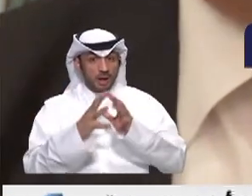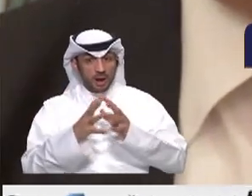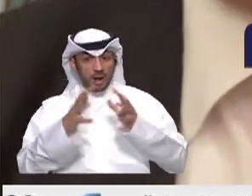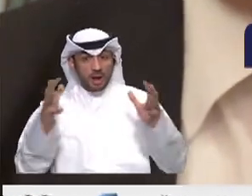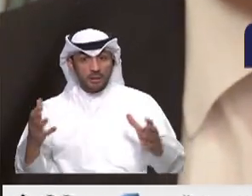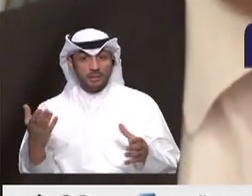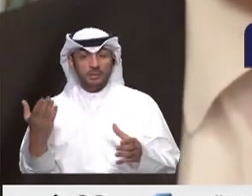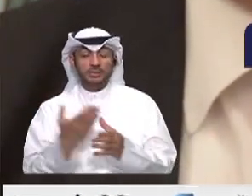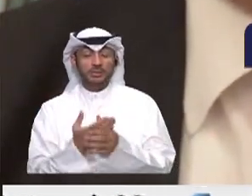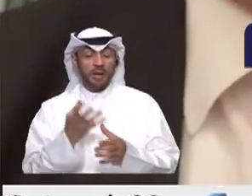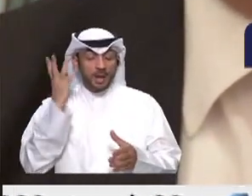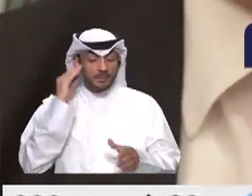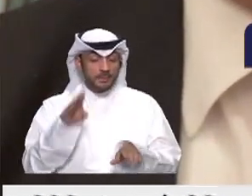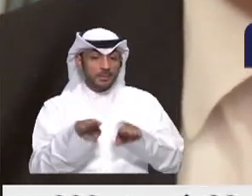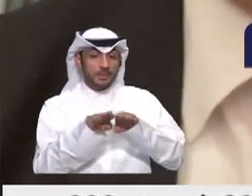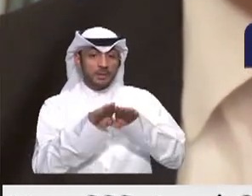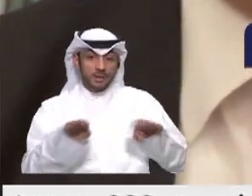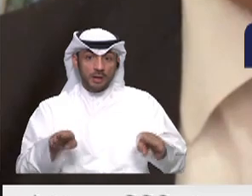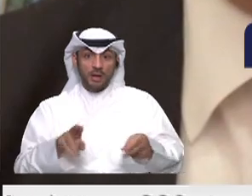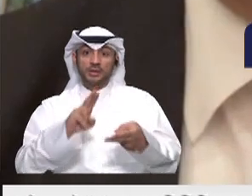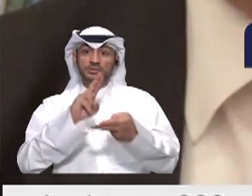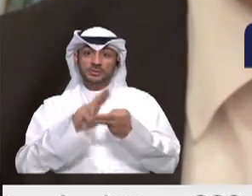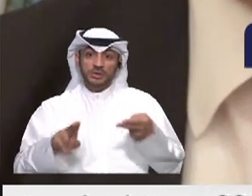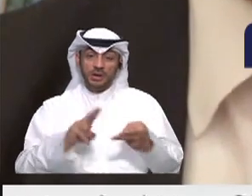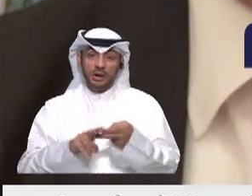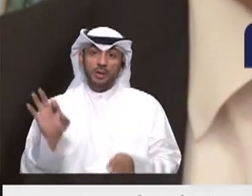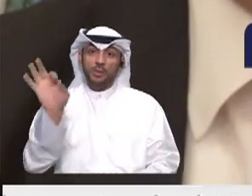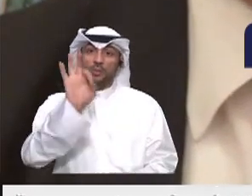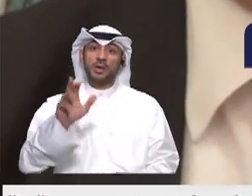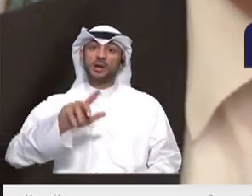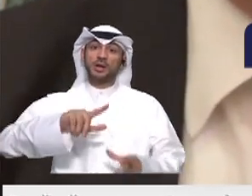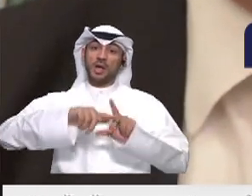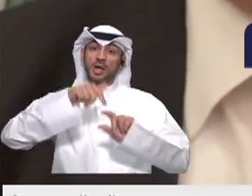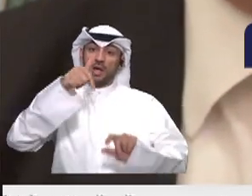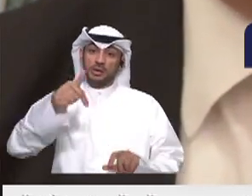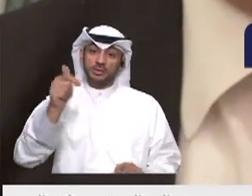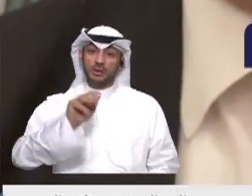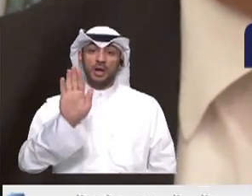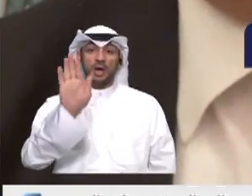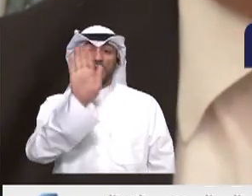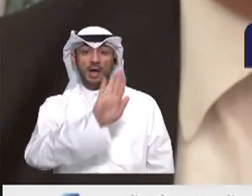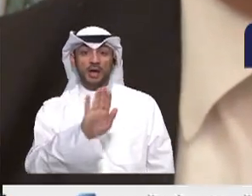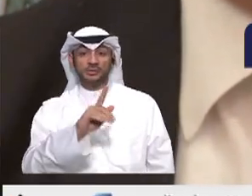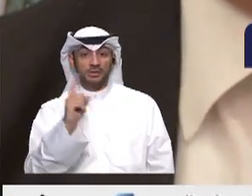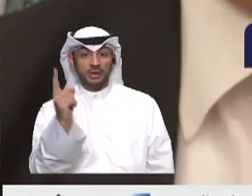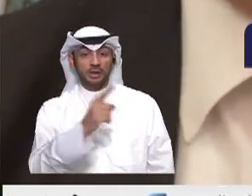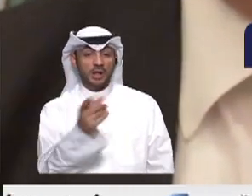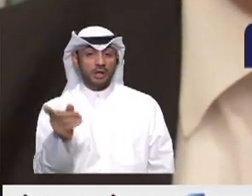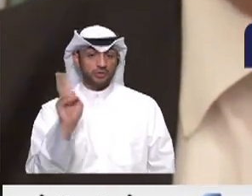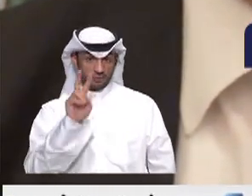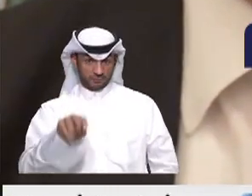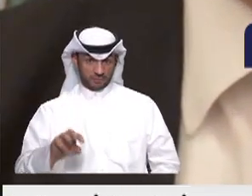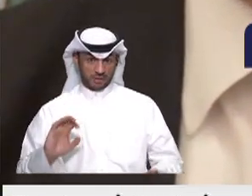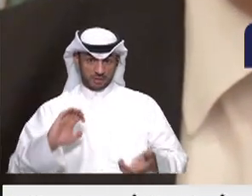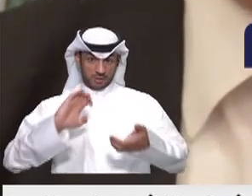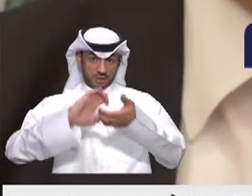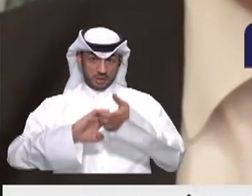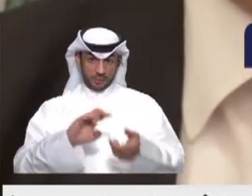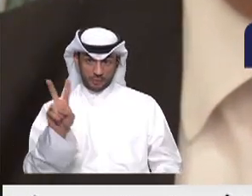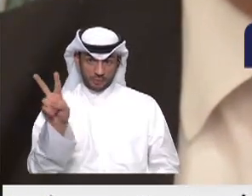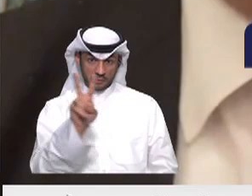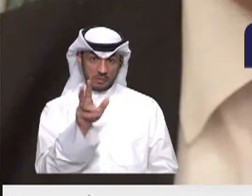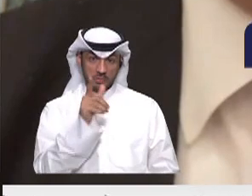إحلال الاستقرار والأمن في منطقة الخليج والشرق الأوسط، ربما هذا التعاون الثنائي قد